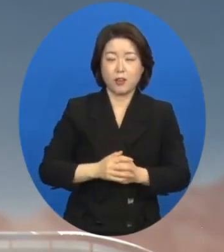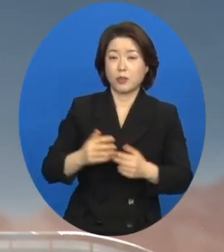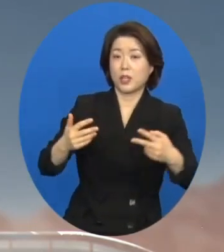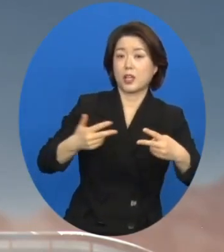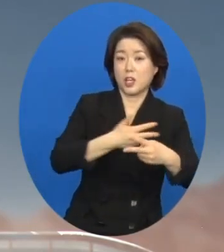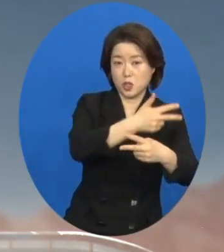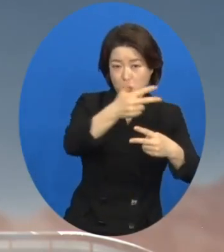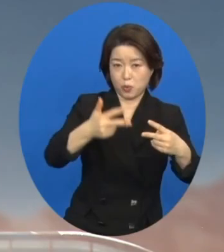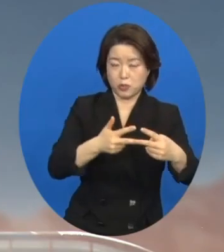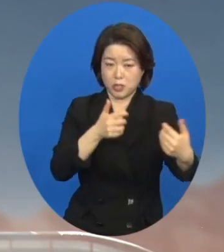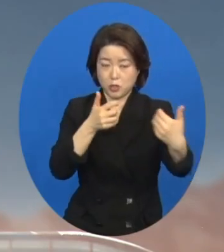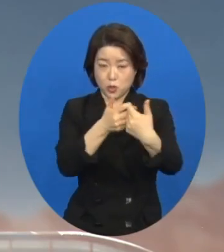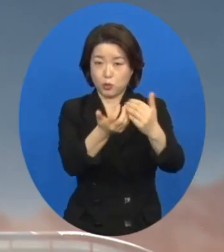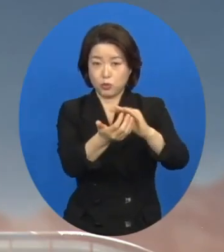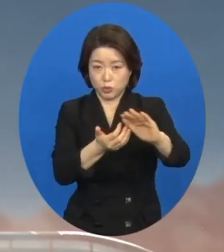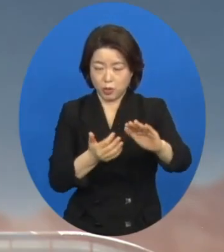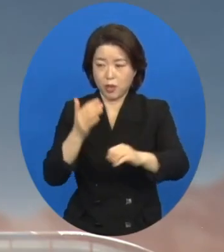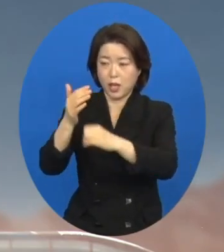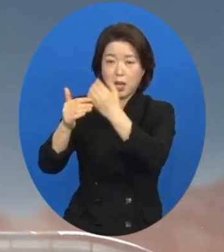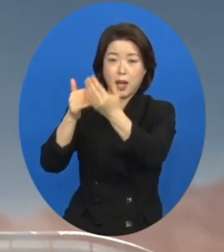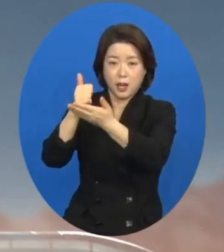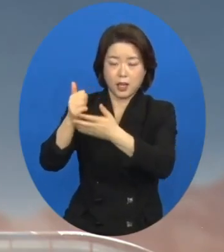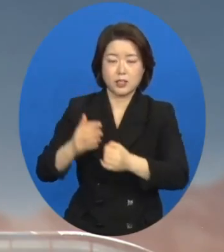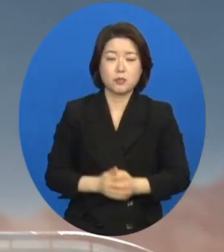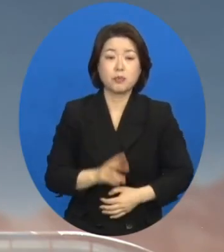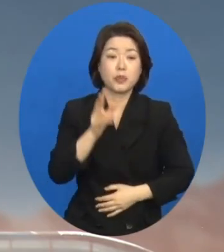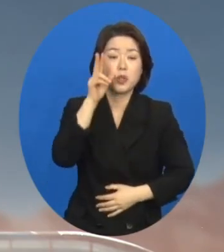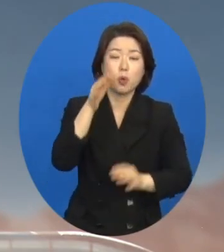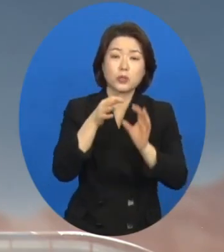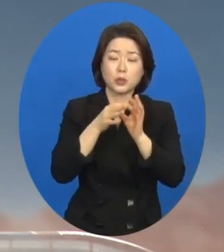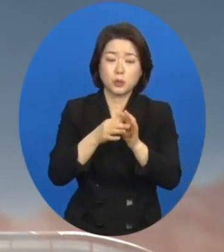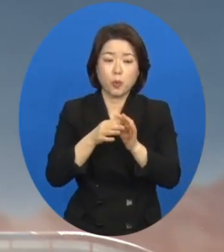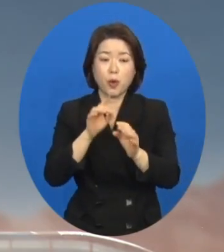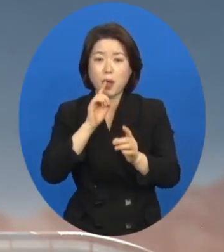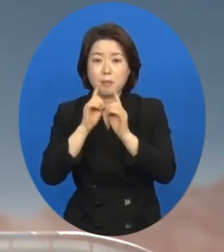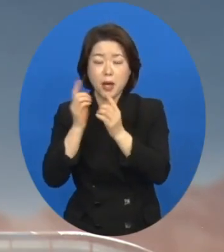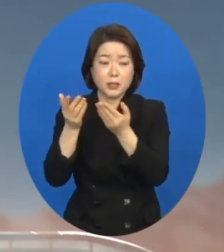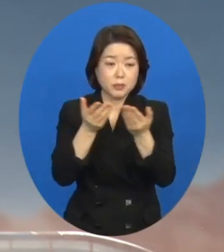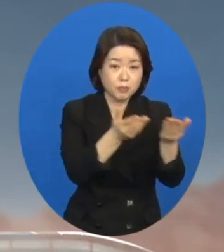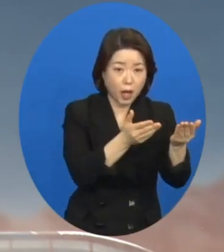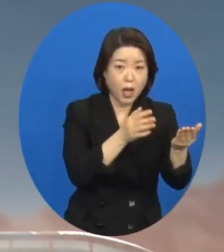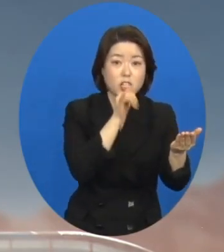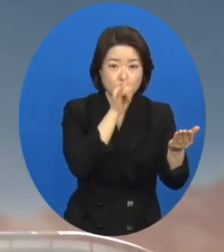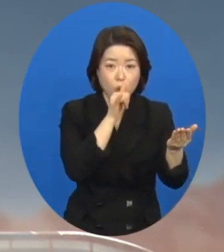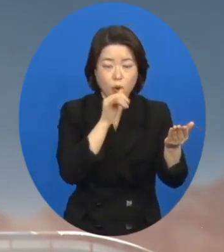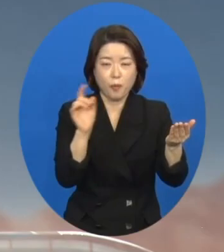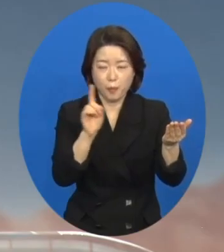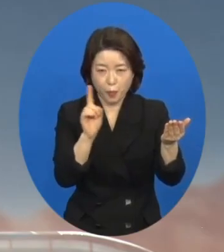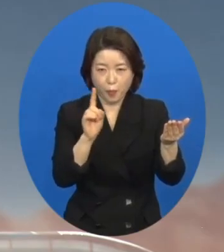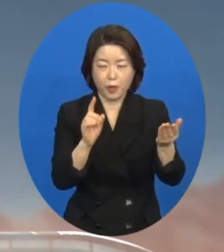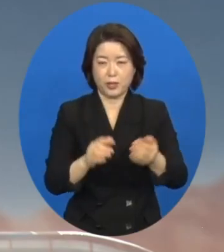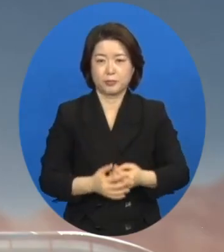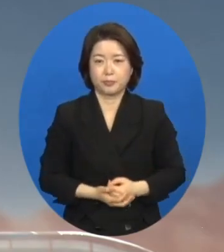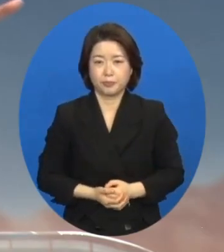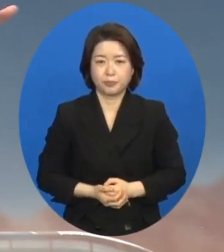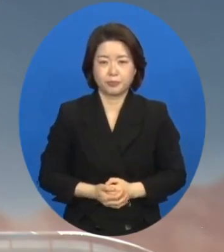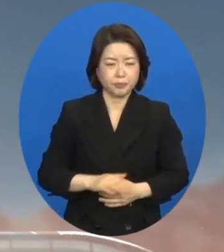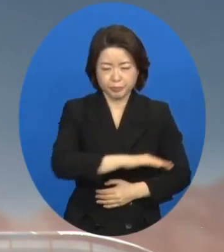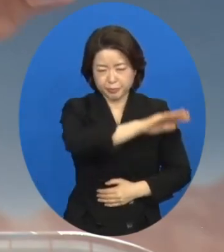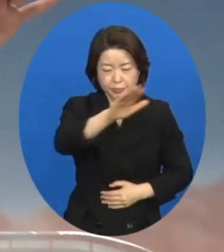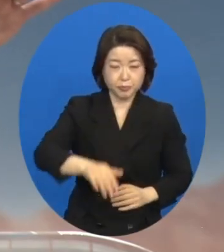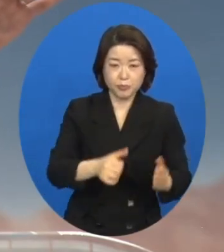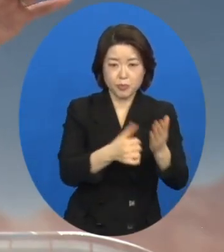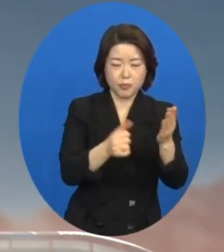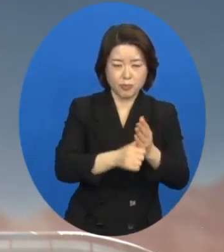전투 하기 전에 하나님께서 여호수아를 통해서 하신 당부의 말씀이 있어요. 뭐냐면 모든